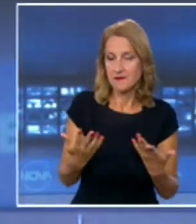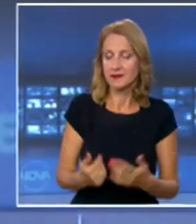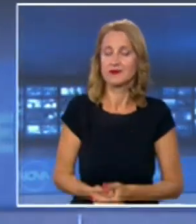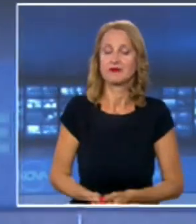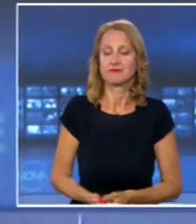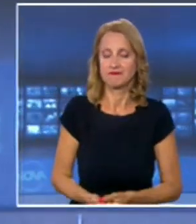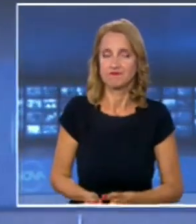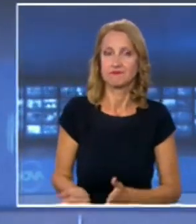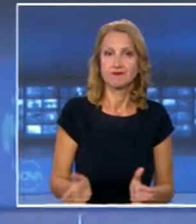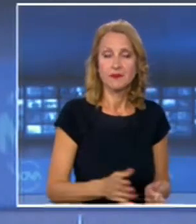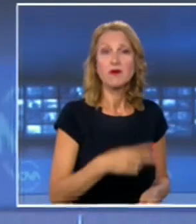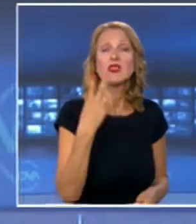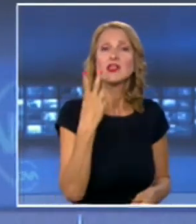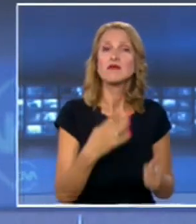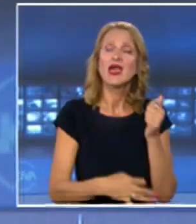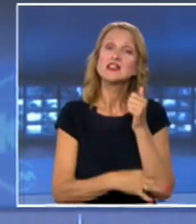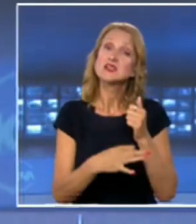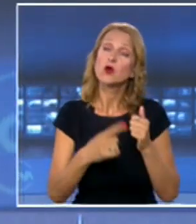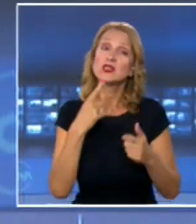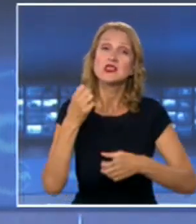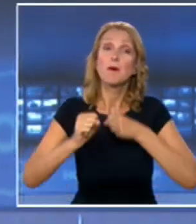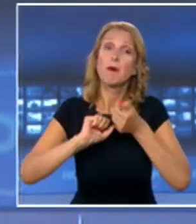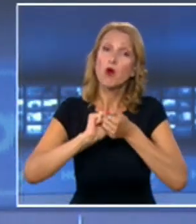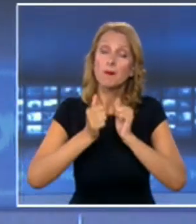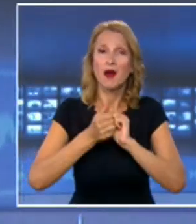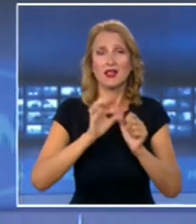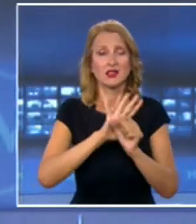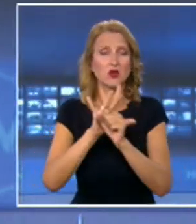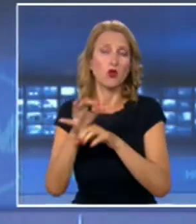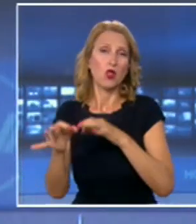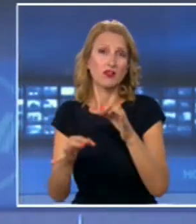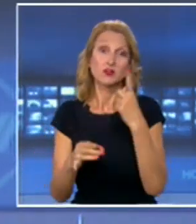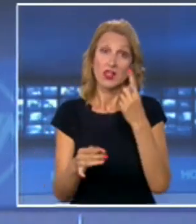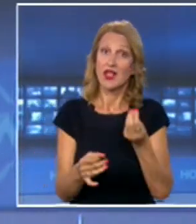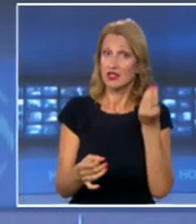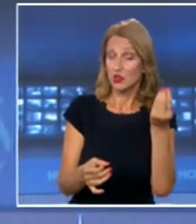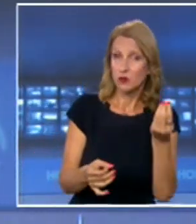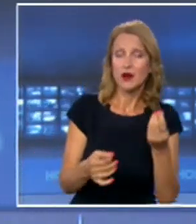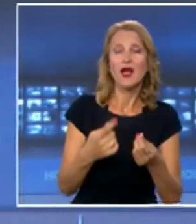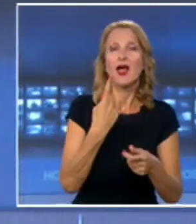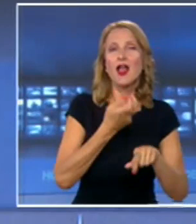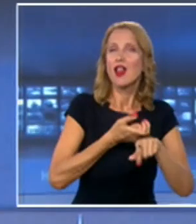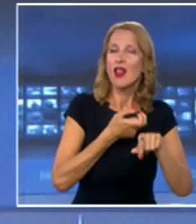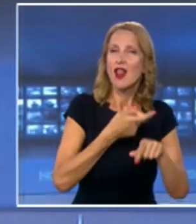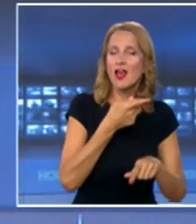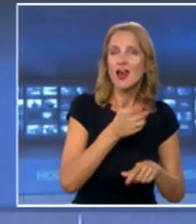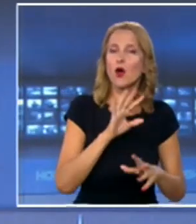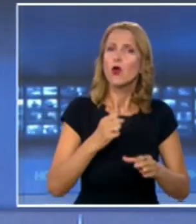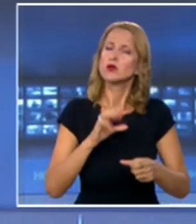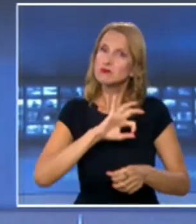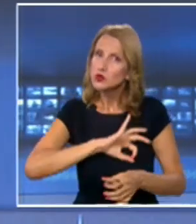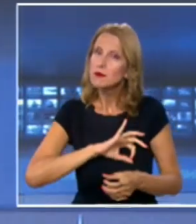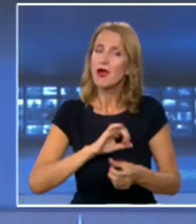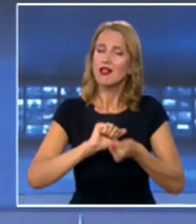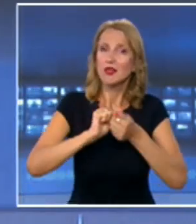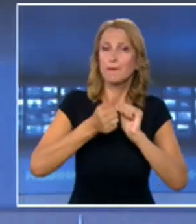Следват две истории за борбата с вируса. Едната с добър, на другата с трагичен край. Лекар, преборил инфекцията, разказва как от доброволец